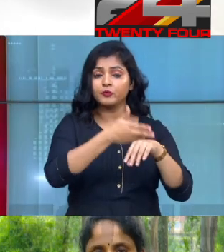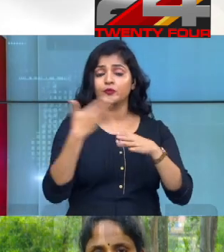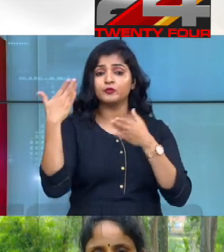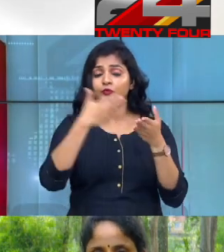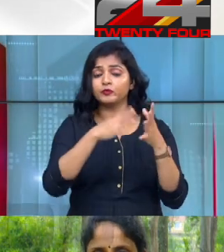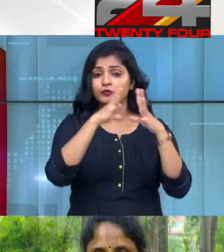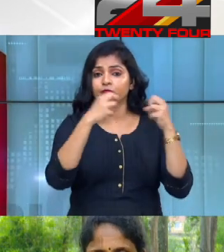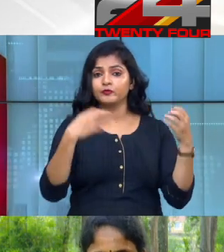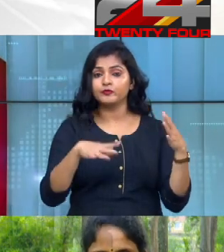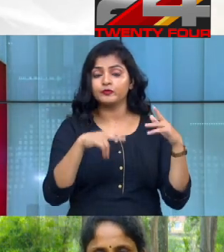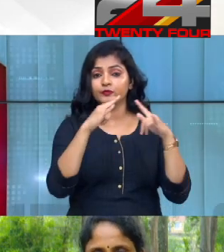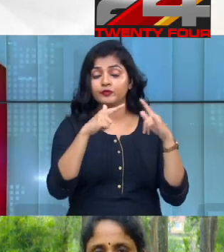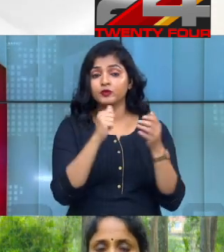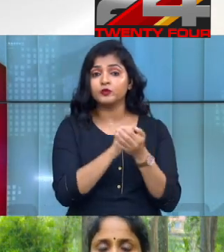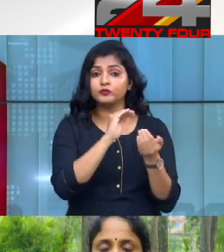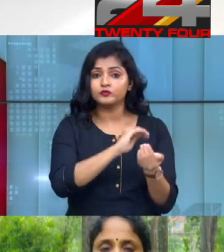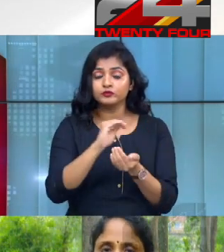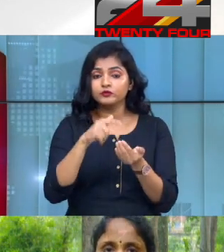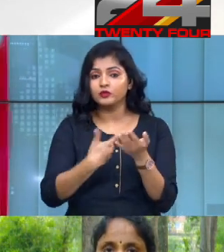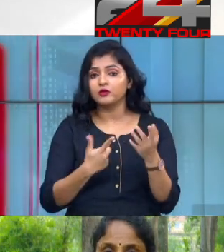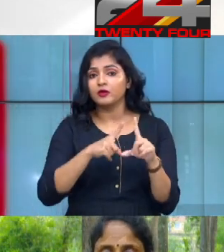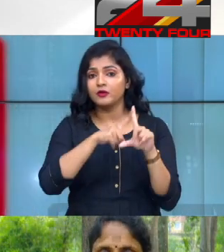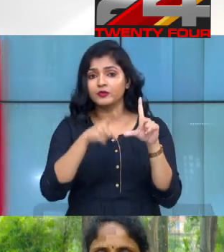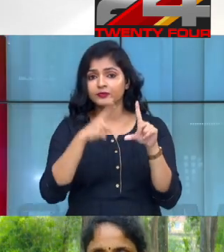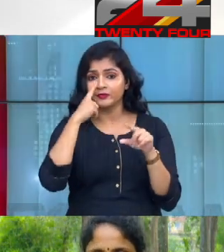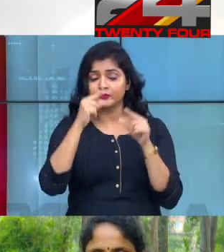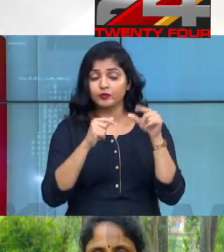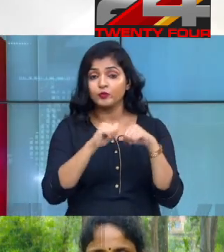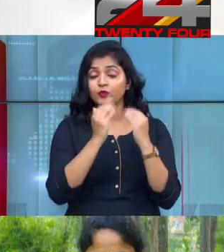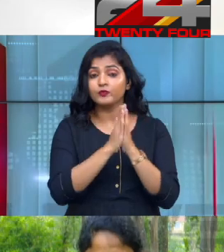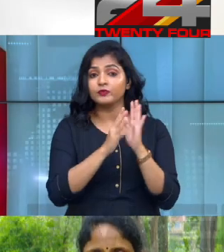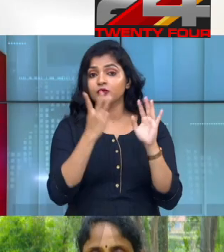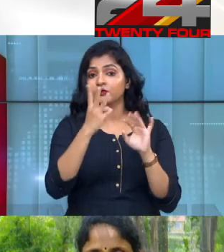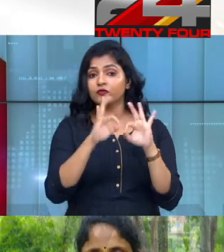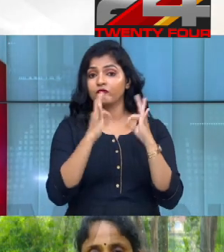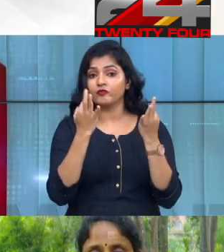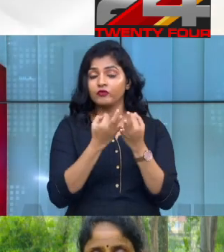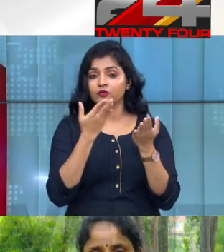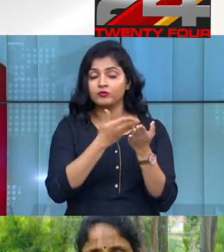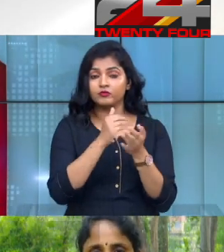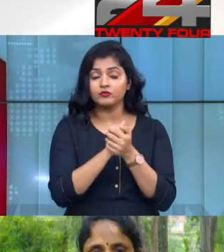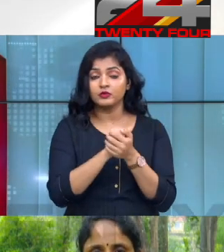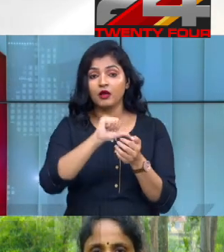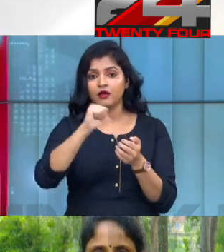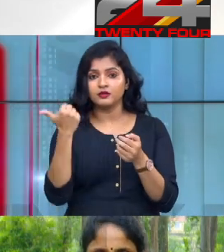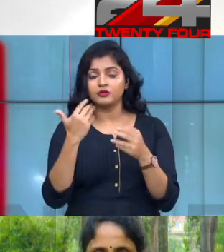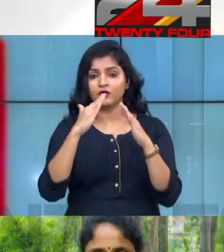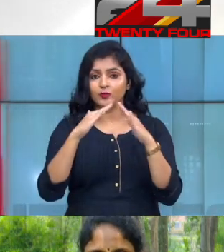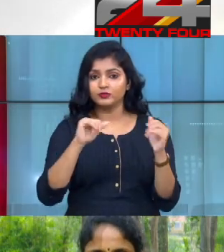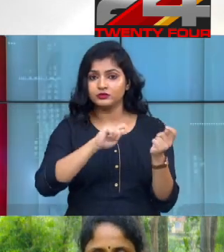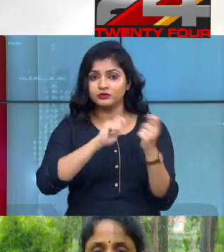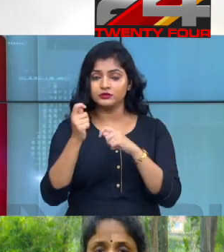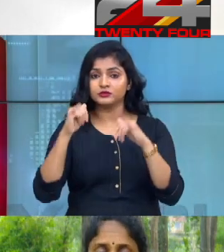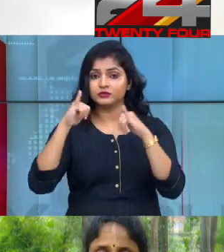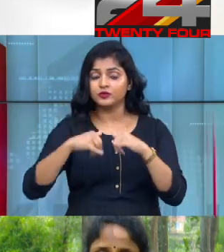പിഞ്ചു കുട്ടികൾ ഉൾപ്പെടെ ഇവരുടെ കൂടെയുണ്ട്, ഗർഭിണിയുണ്ട്. ഇങ്ങനെ 3 കുടുംബങ്ങളാണ് ഉണ്ടായിരുന്നത്. ഞാൻ നേരത്തെ പറഞ്ഞതുപോലെ തന്നെ ബദൽ സംവിധാനം ഒരുക്കാതെ ഈ കുടിലുകൾ